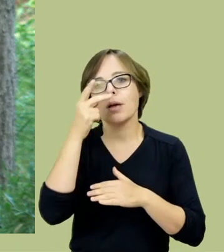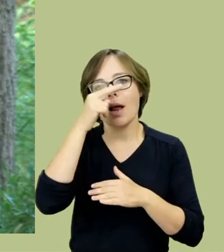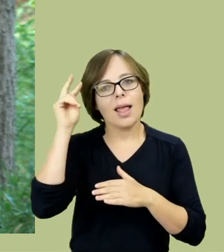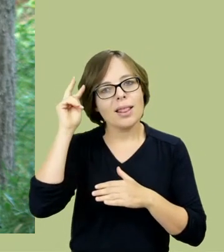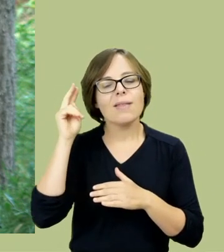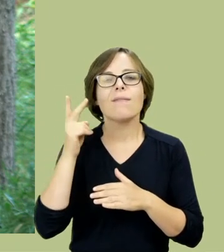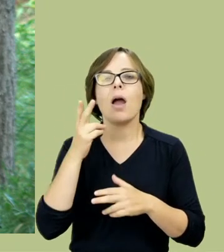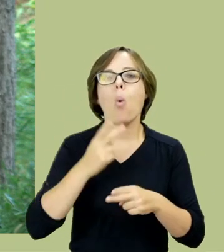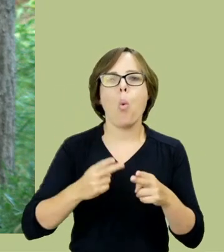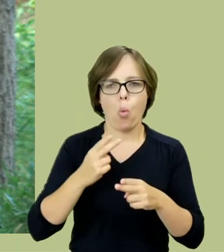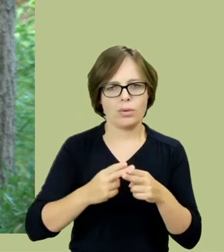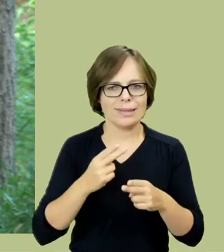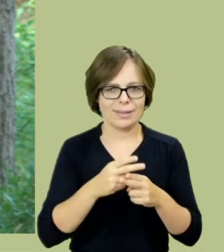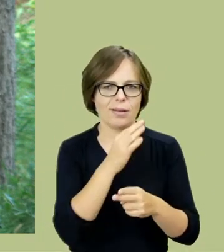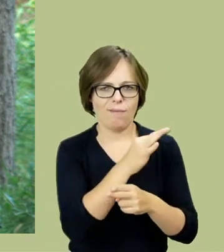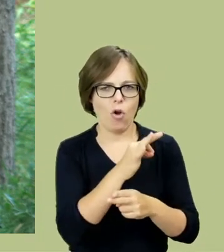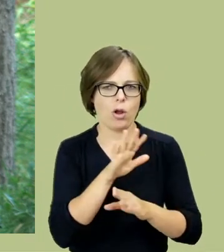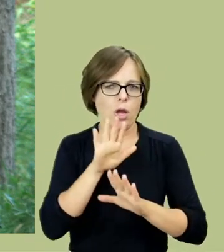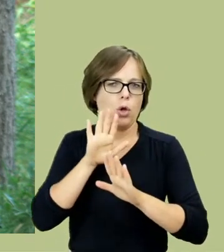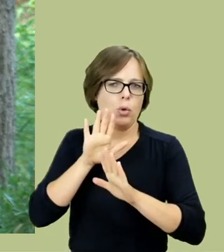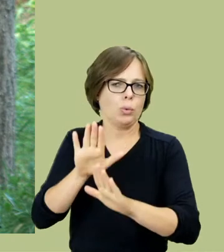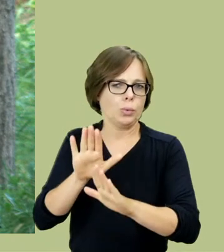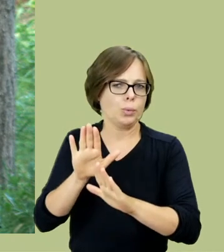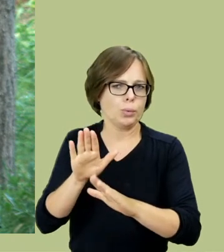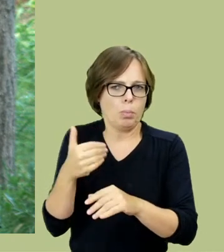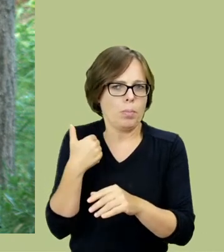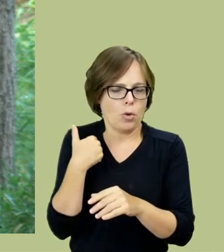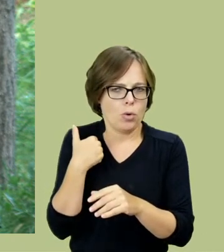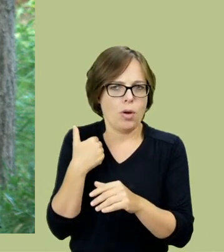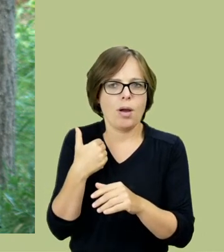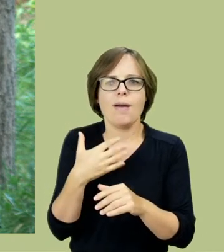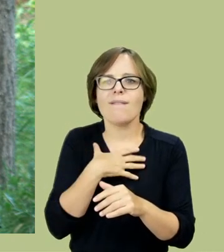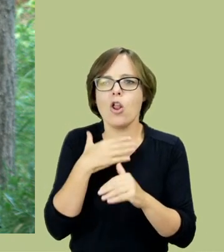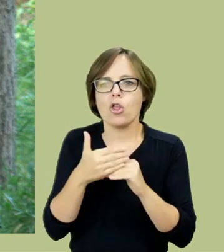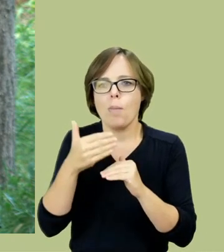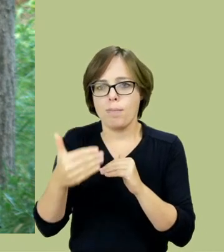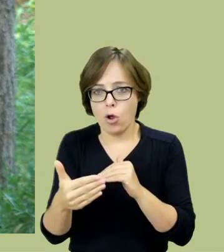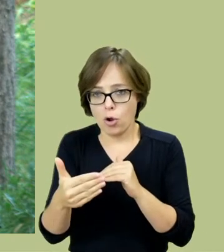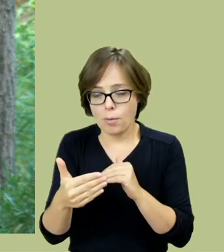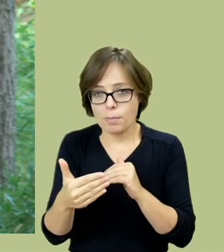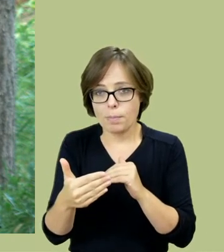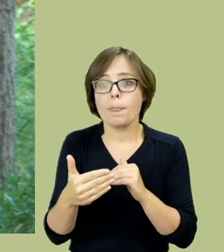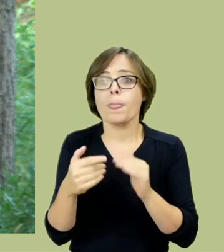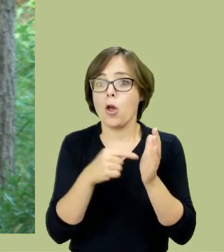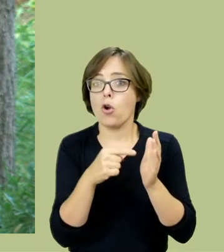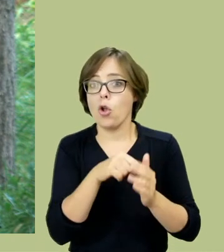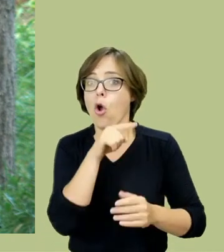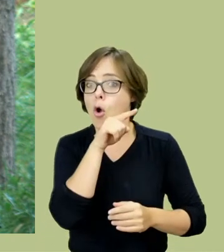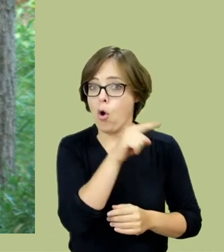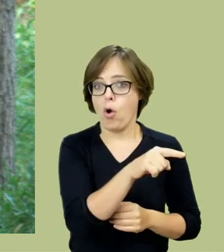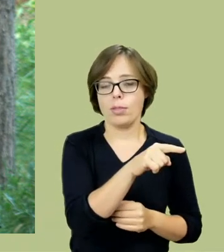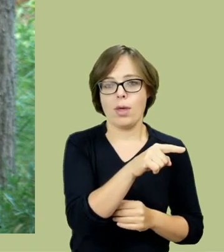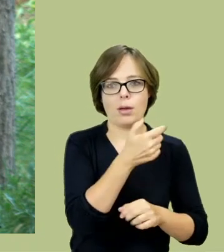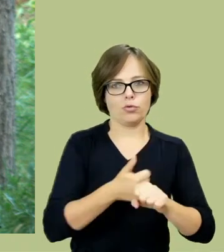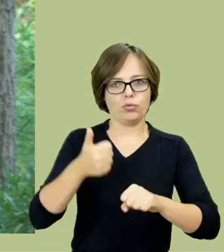czas spędzały pod Wilnem, to ona stała się